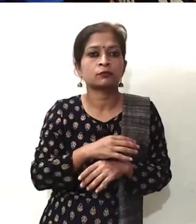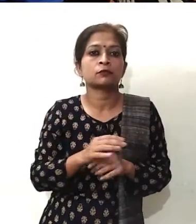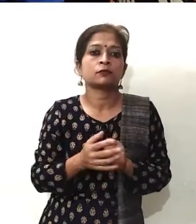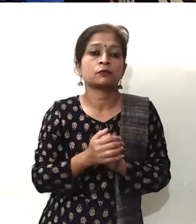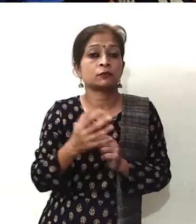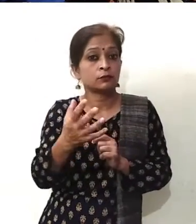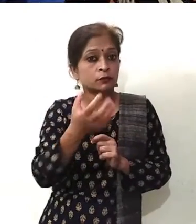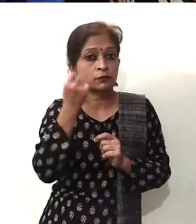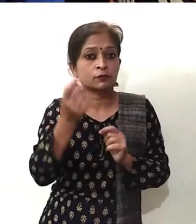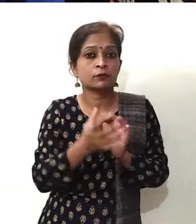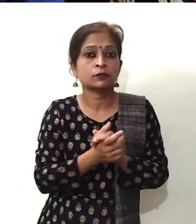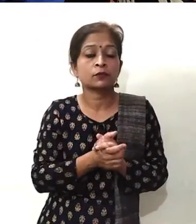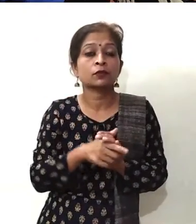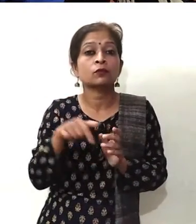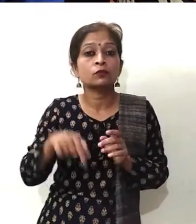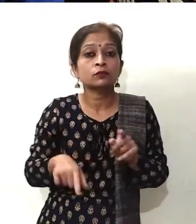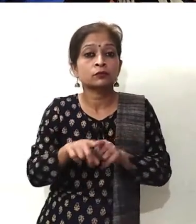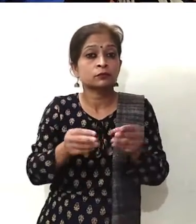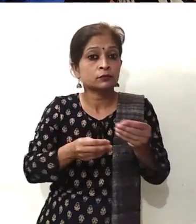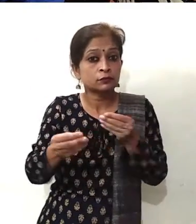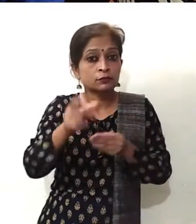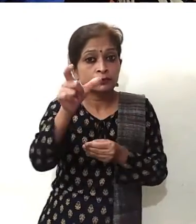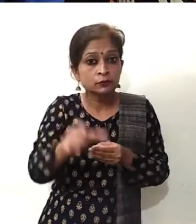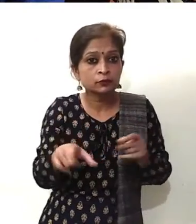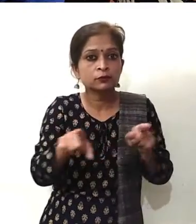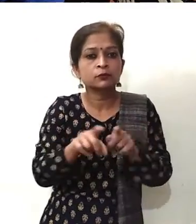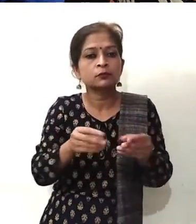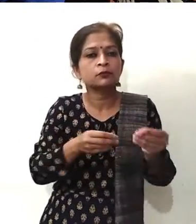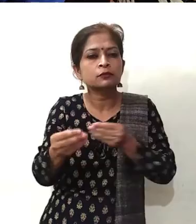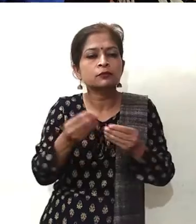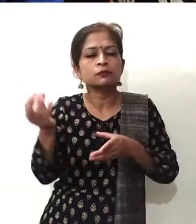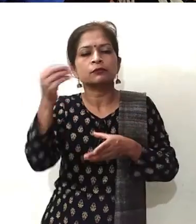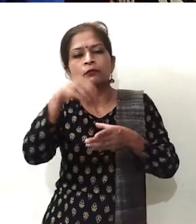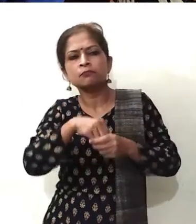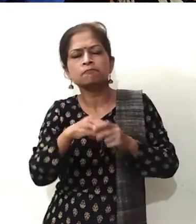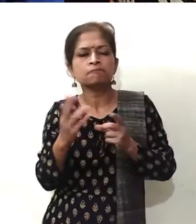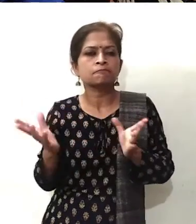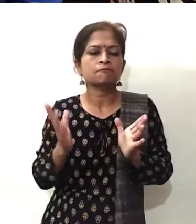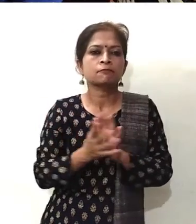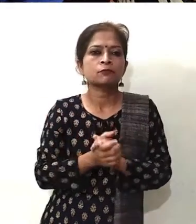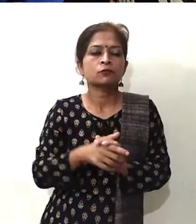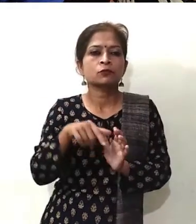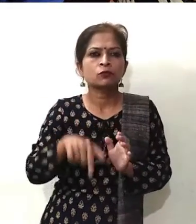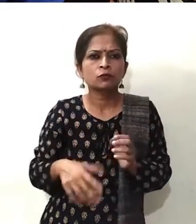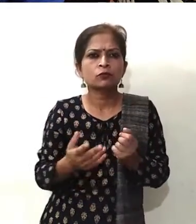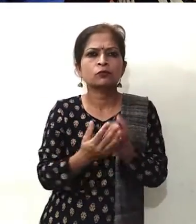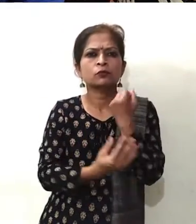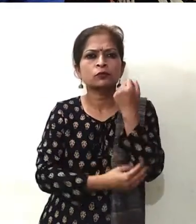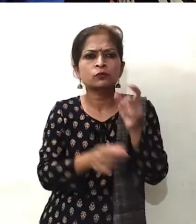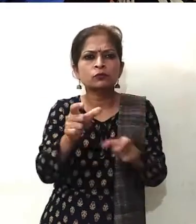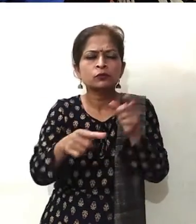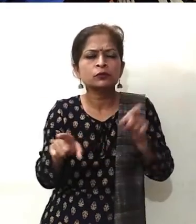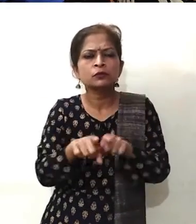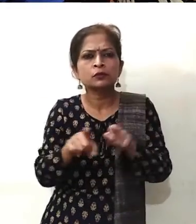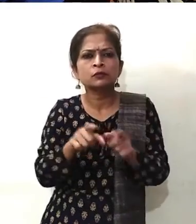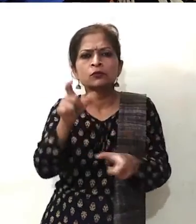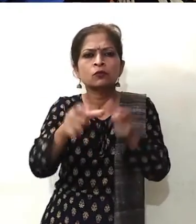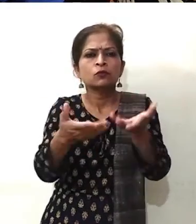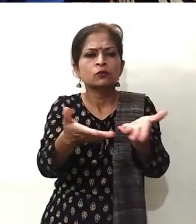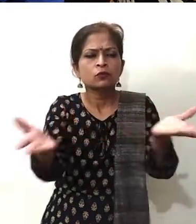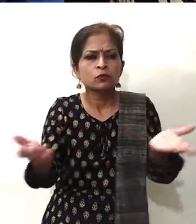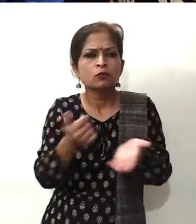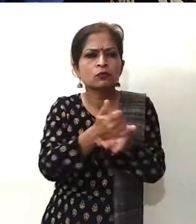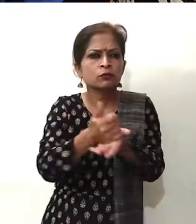वो व्यापार में मुक्ति पा जाए, और एक शूद्र का रंग होता है कि वो सेवा में मुक्ति पा